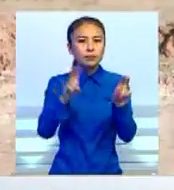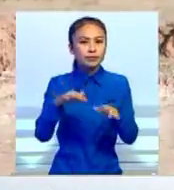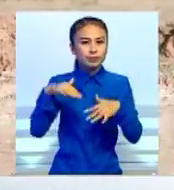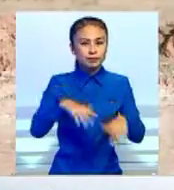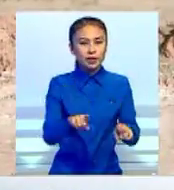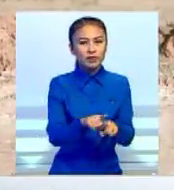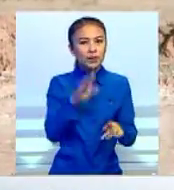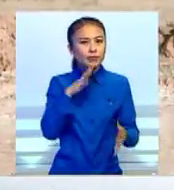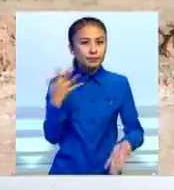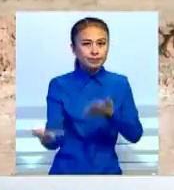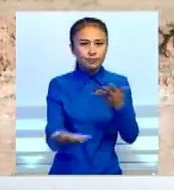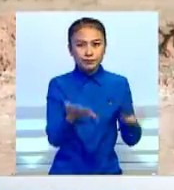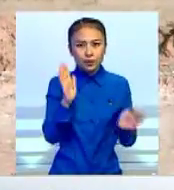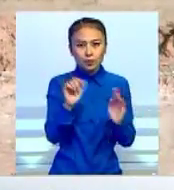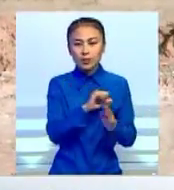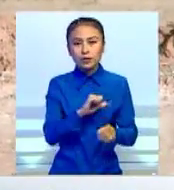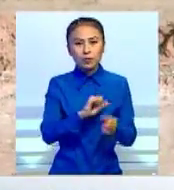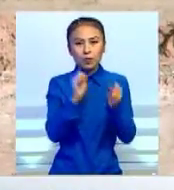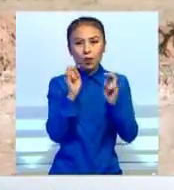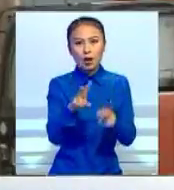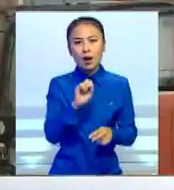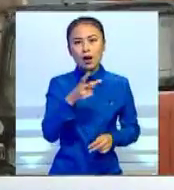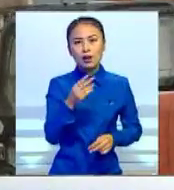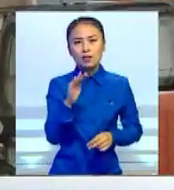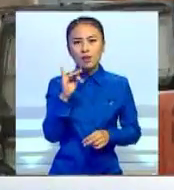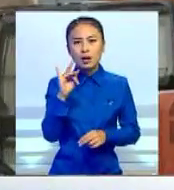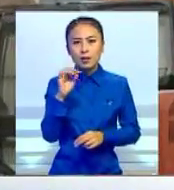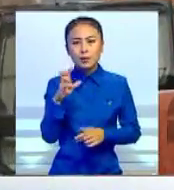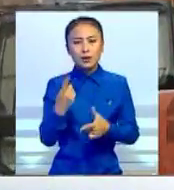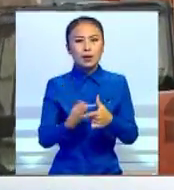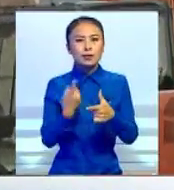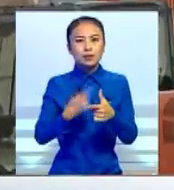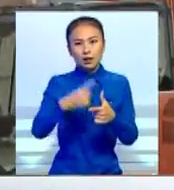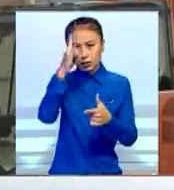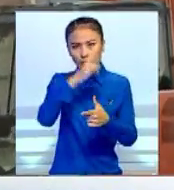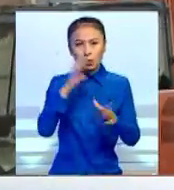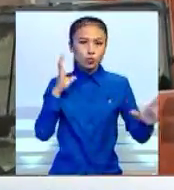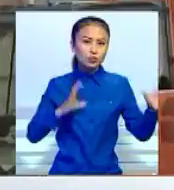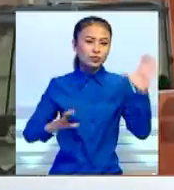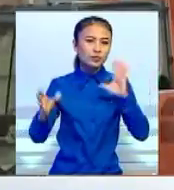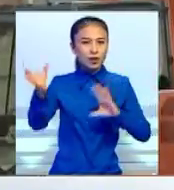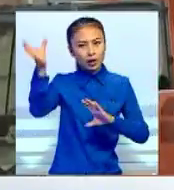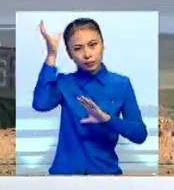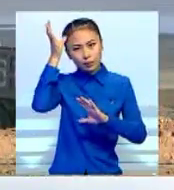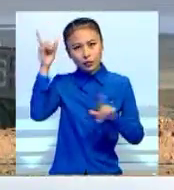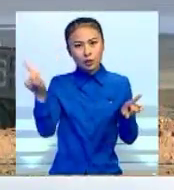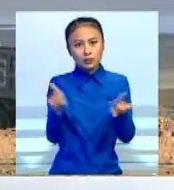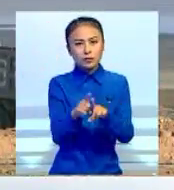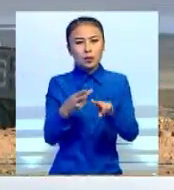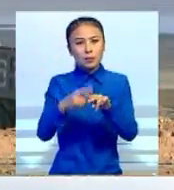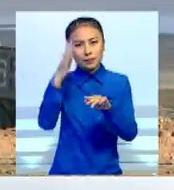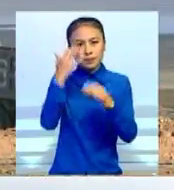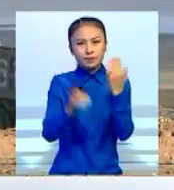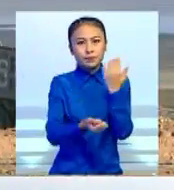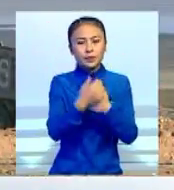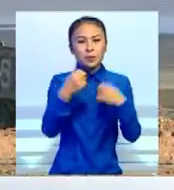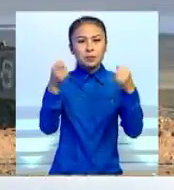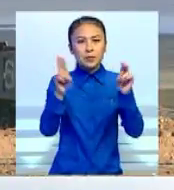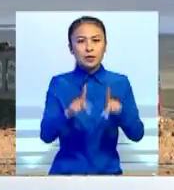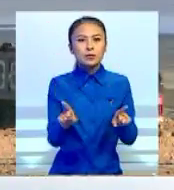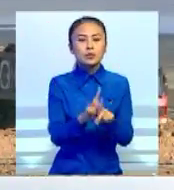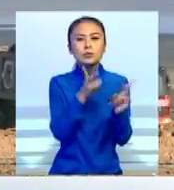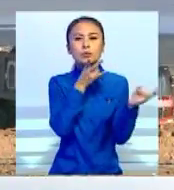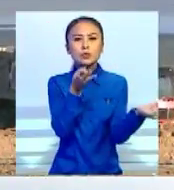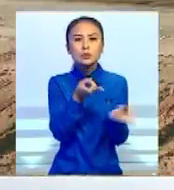қазылады. Сондай-ақ полигонның ең қауіпті бөлігіне құм төселеді. Әл-Фараби атындағы Қазақ ұлттық университетінің ғалымдары мұнайлы ауданына арнайы барып